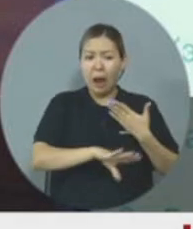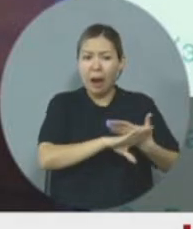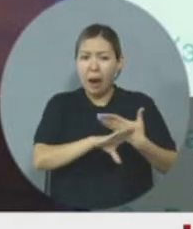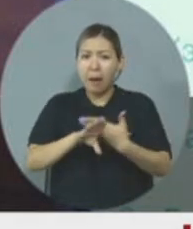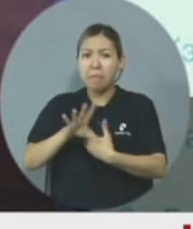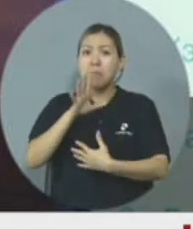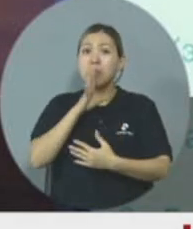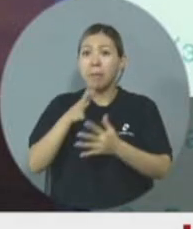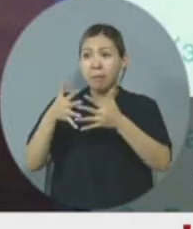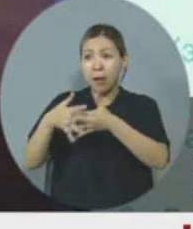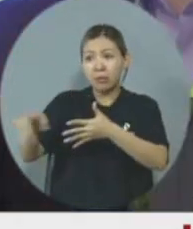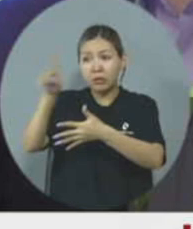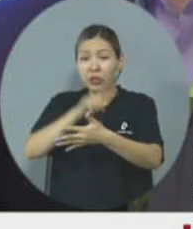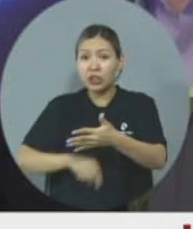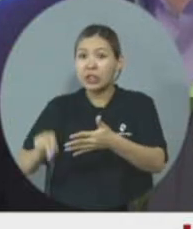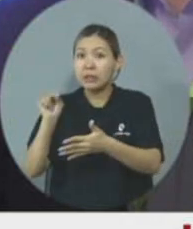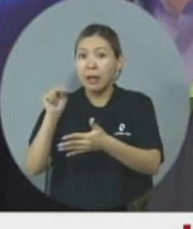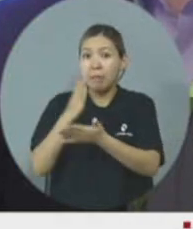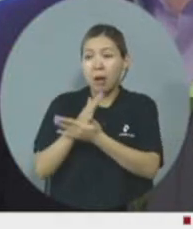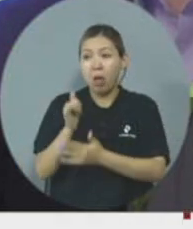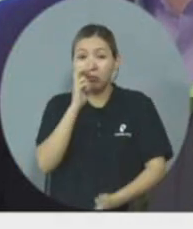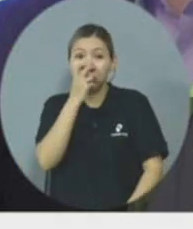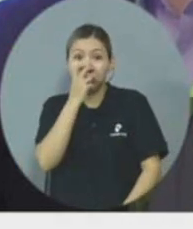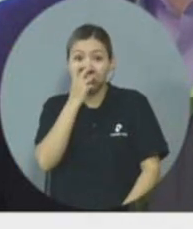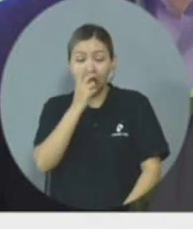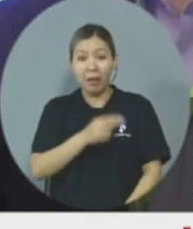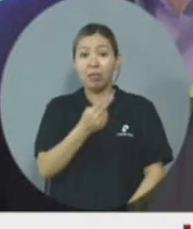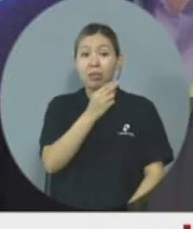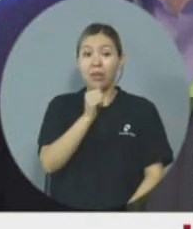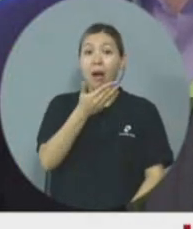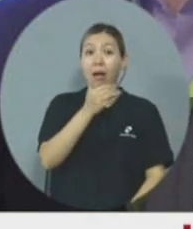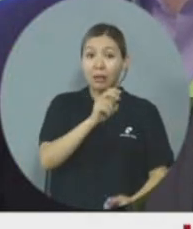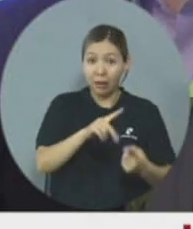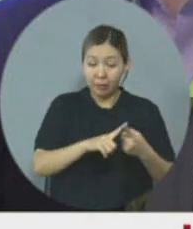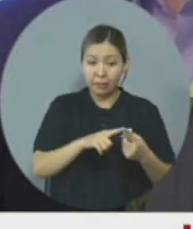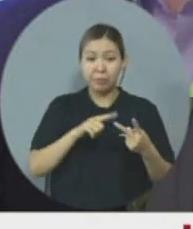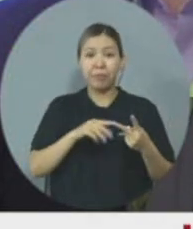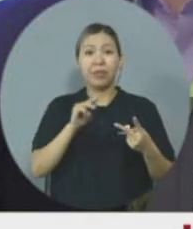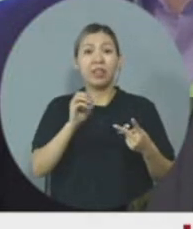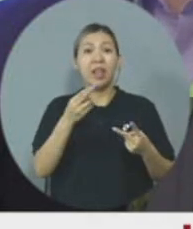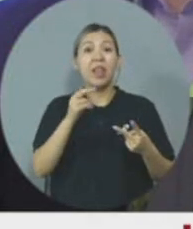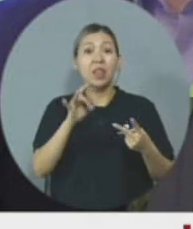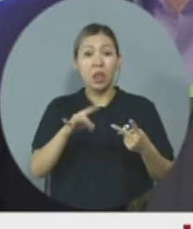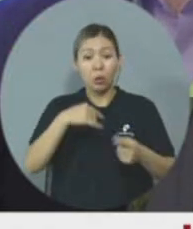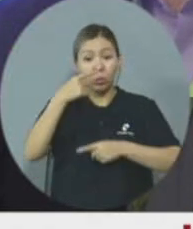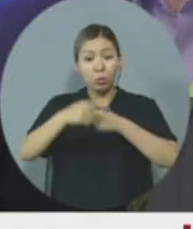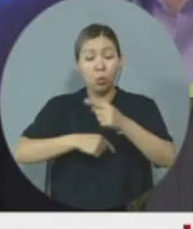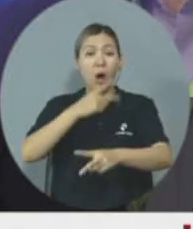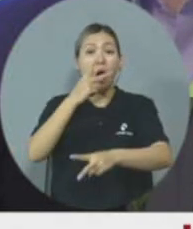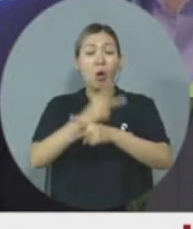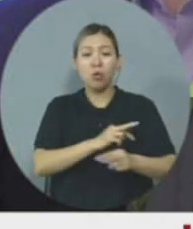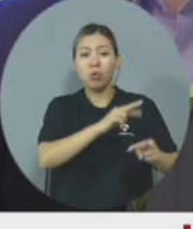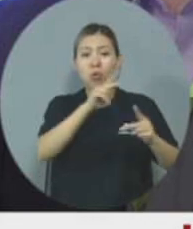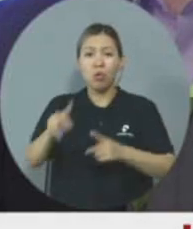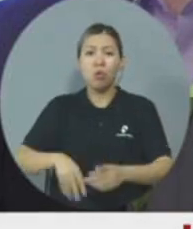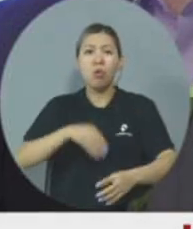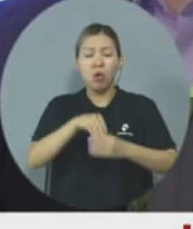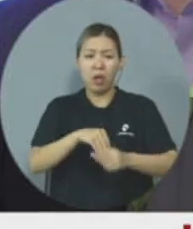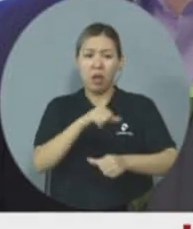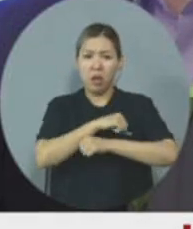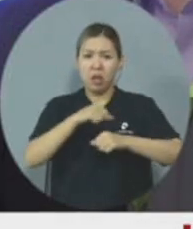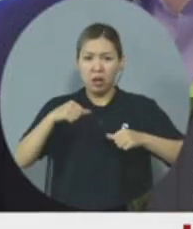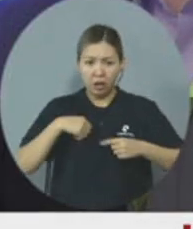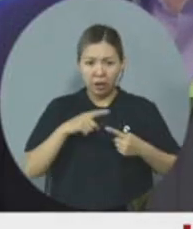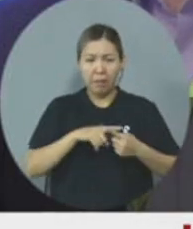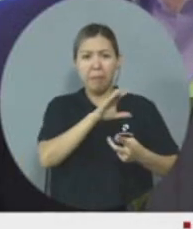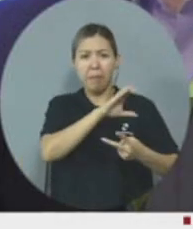хугацаанд нь чанартай гүйцэл хяналтыг явуулсан. За даатгал тендерийн тухай хуульд өөрчлөлтөөр болж иргэн аж ахуй нэгжид хүндрэлгүй болох хуулийн төслийг инхэ оруулж